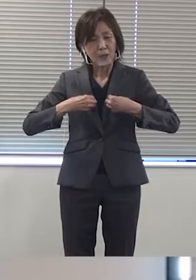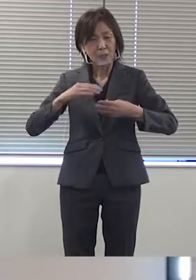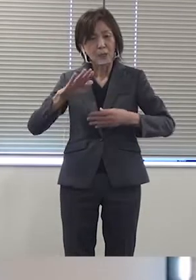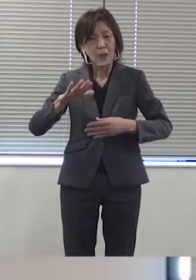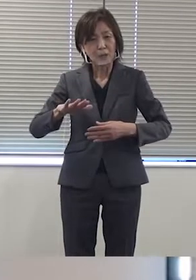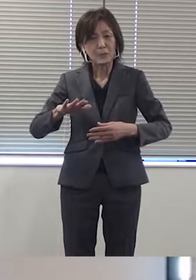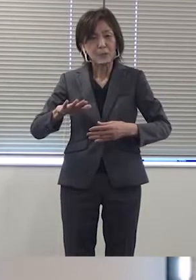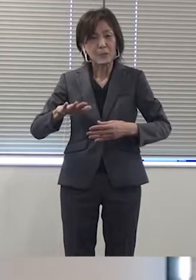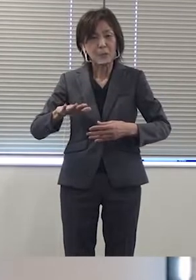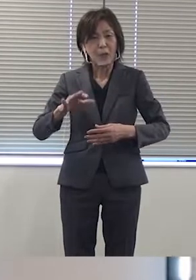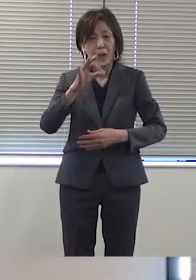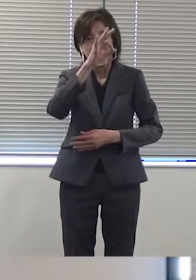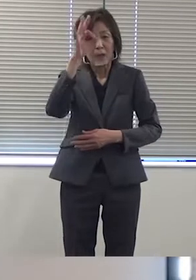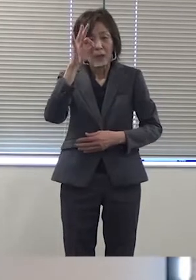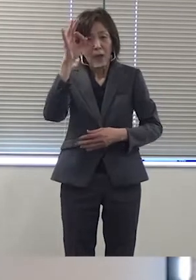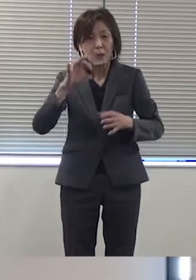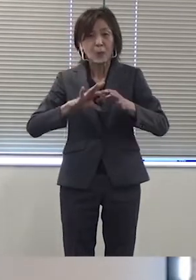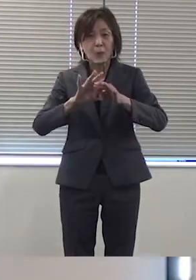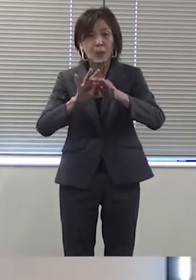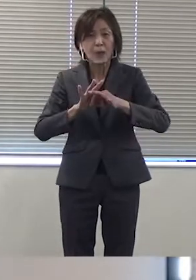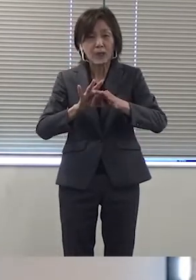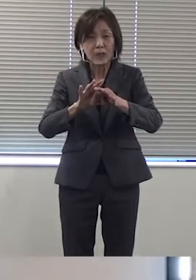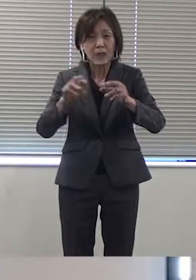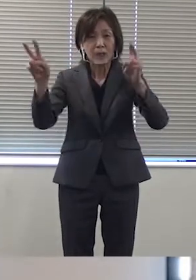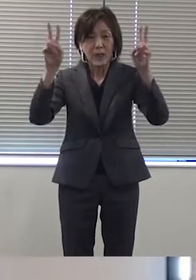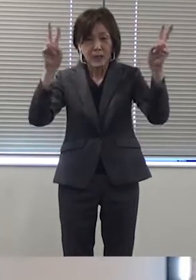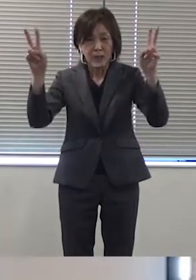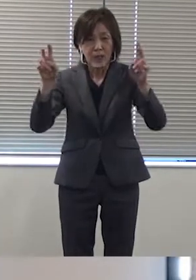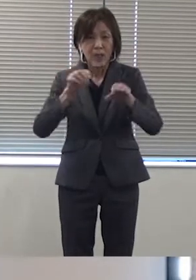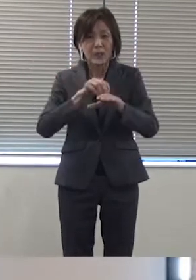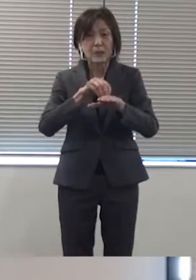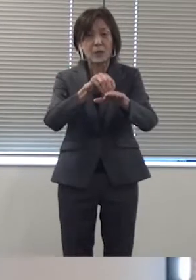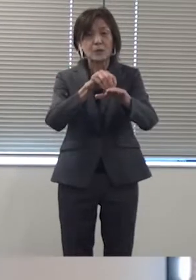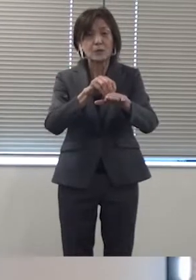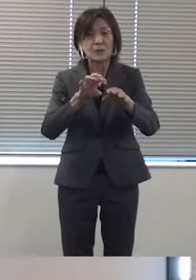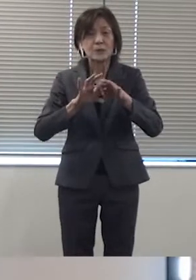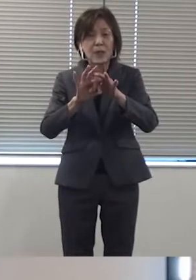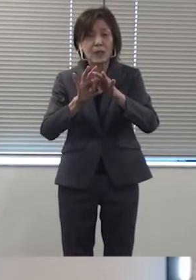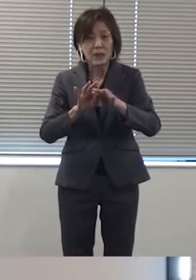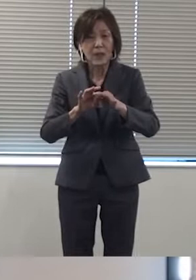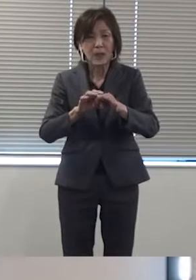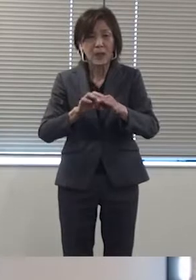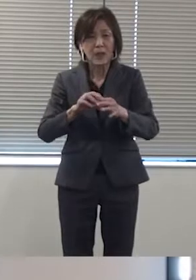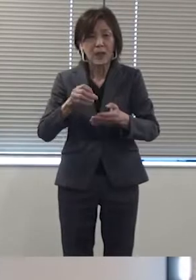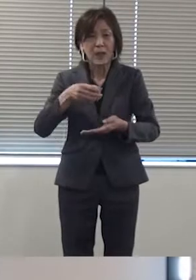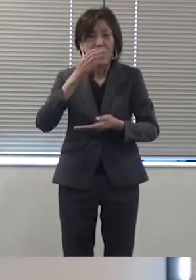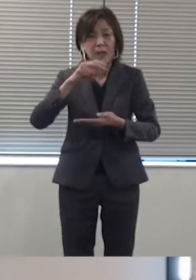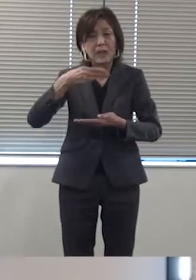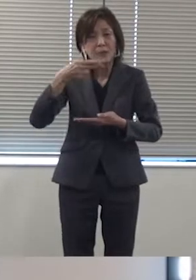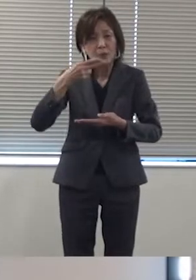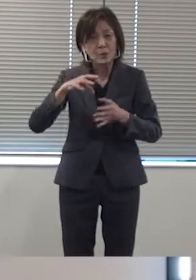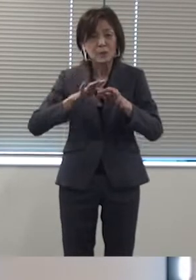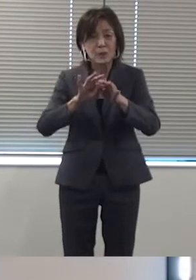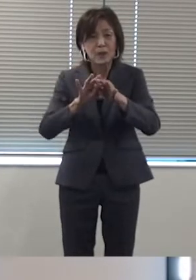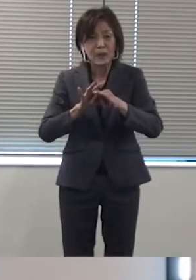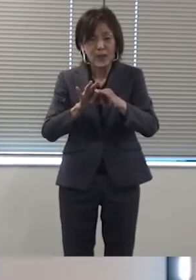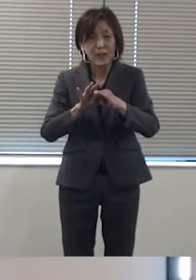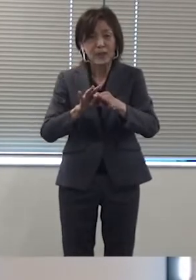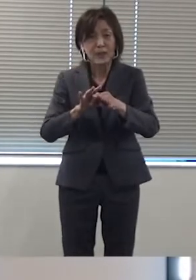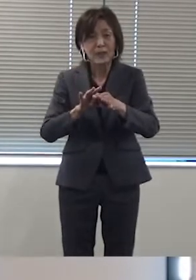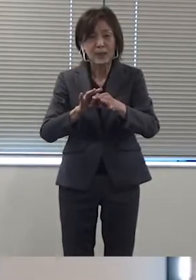観光関連業、それとタクシー関連、それと飲食が今一番影響を受けております